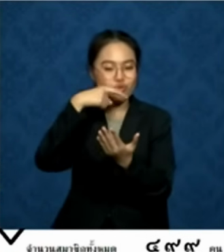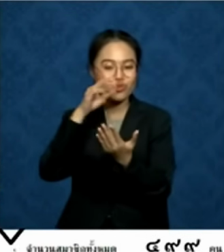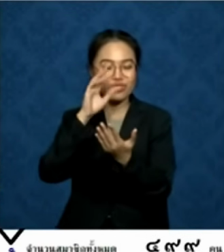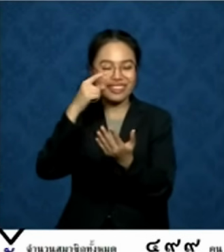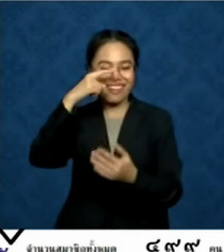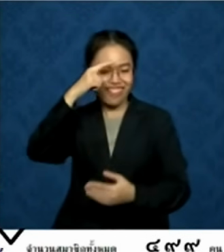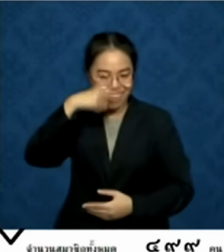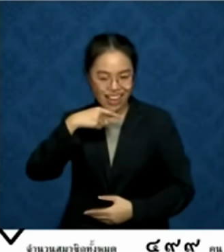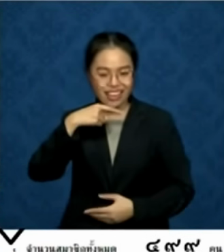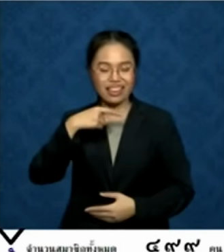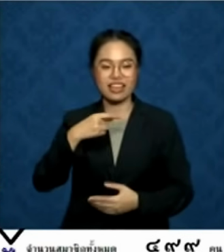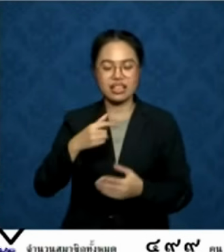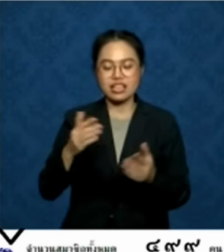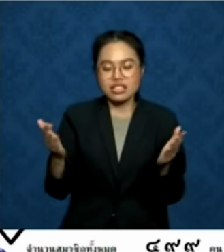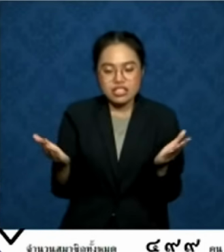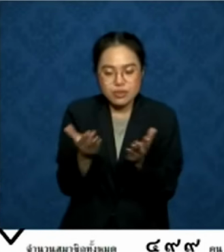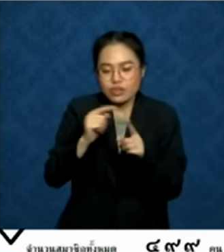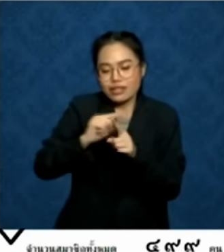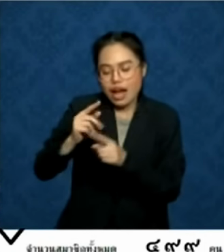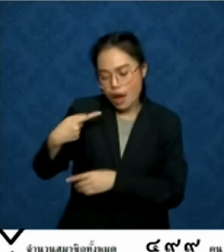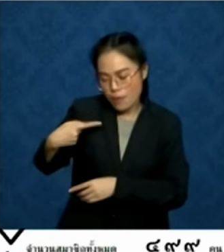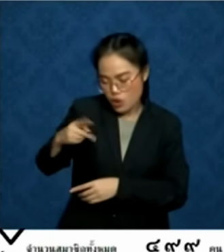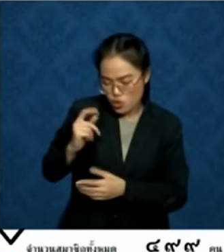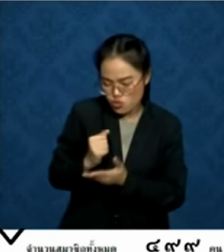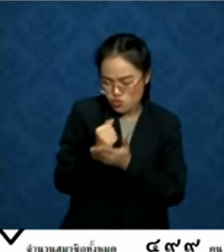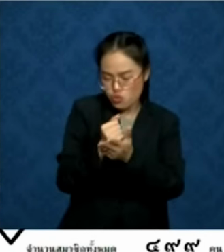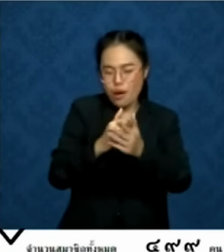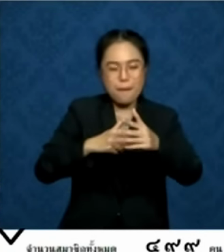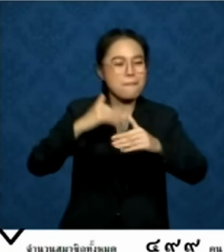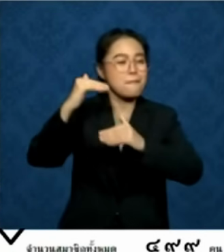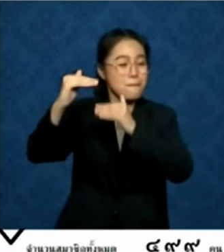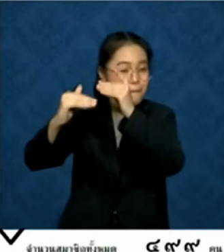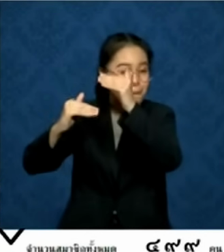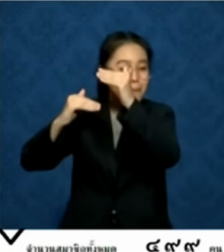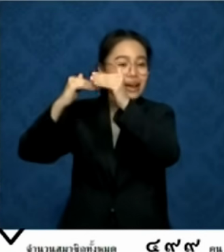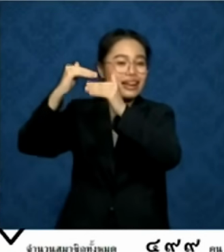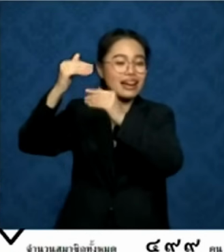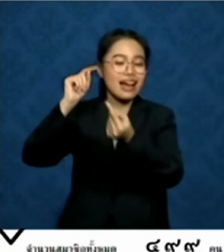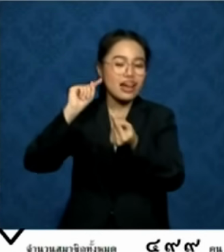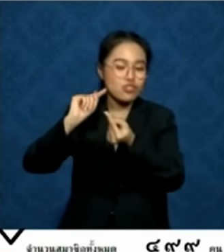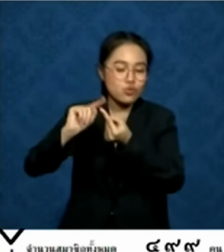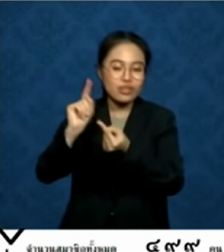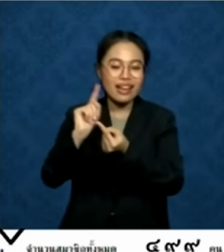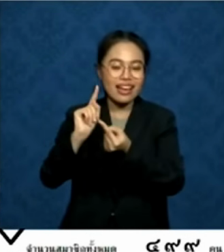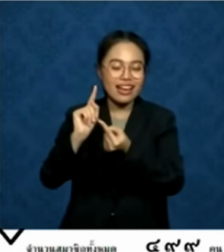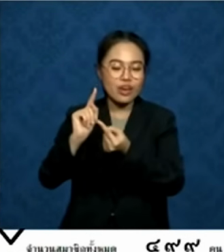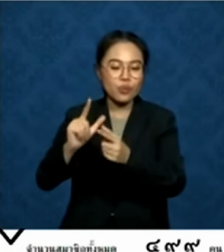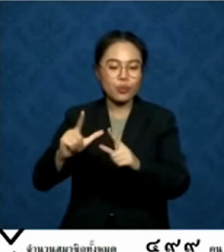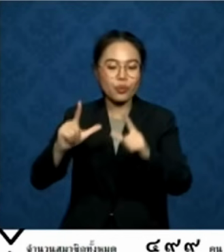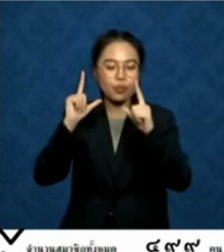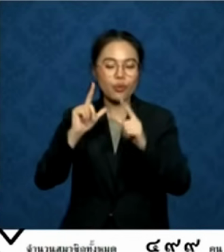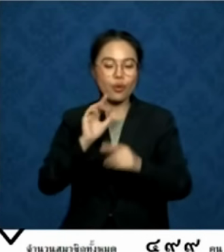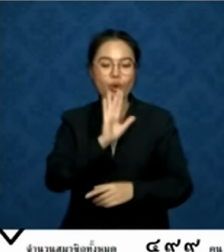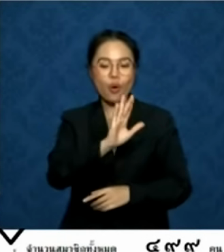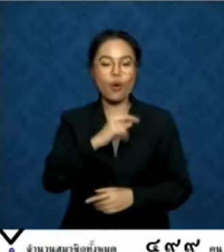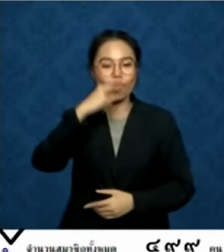ยให้เกิดประโยชน์ซึ่งจะนำไปสู่การพัฒนาซอฟต์พาวเวอร์ของประเทศในระยะยาวอีกด้ว